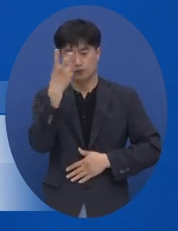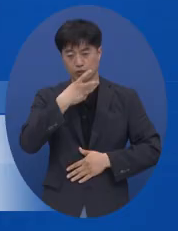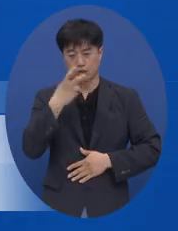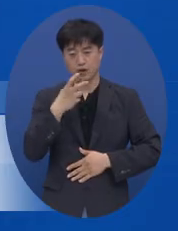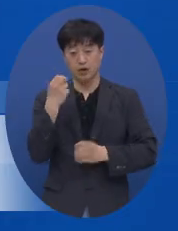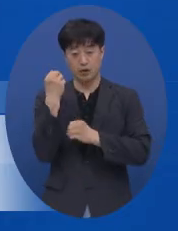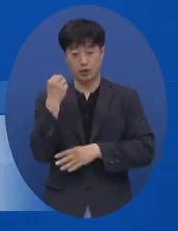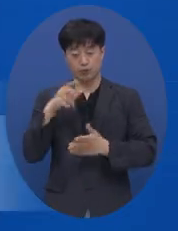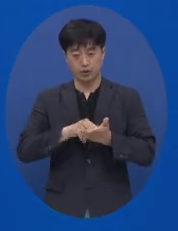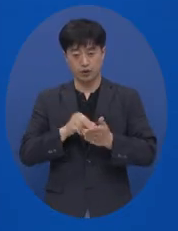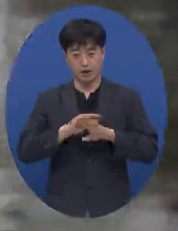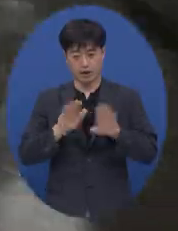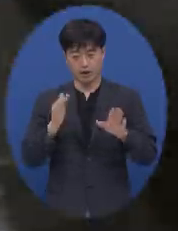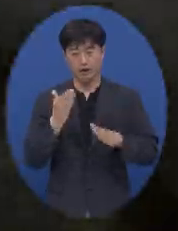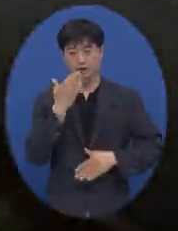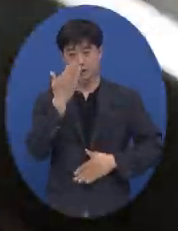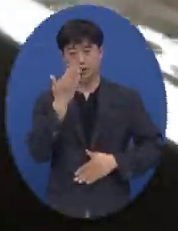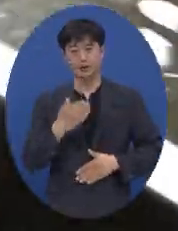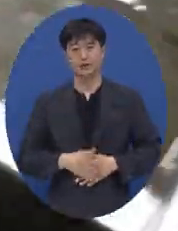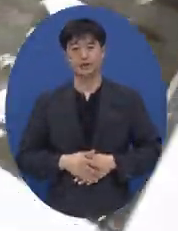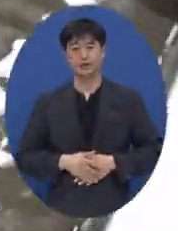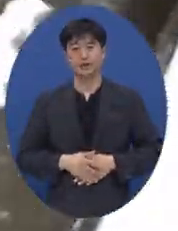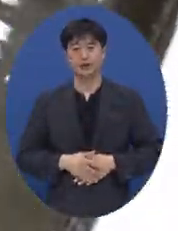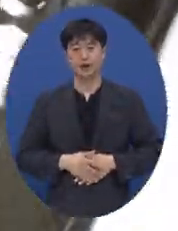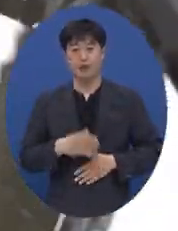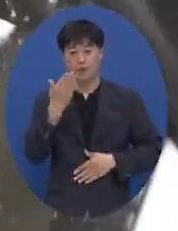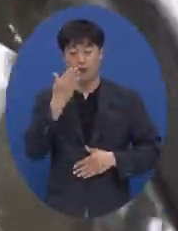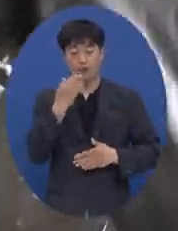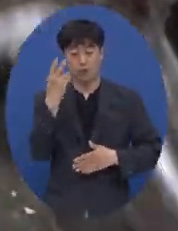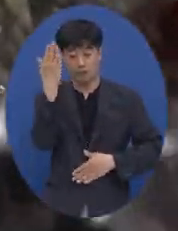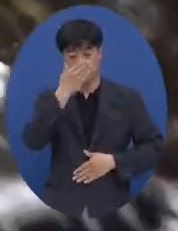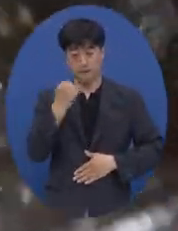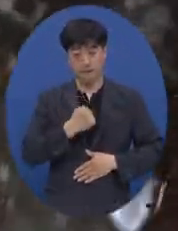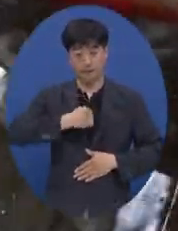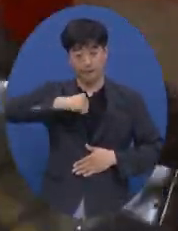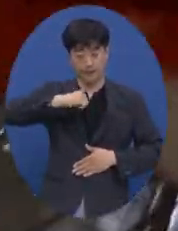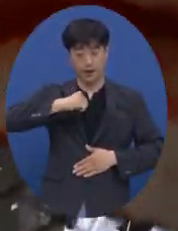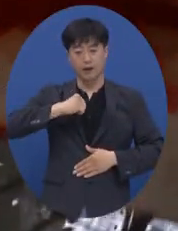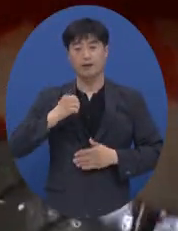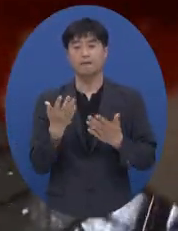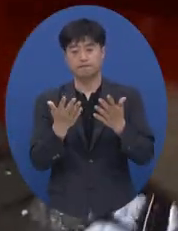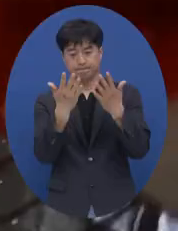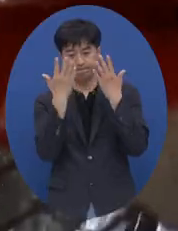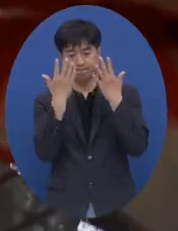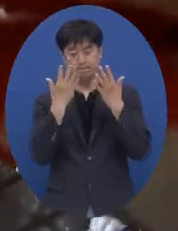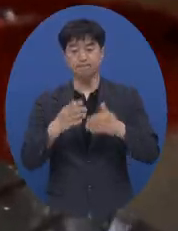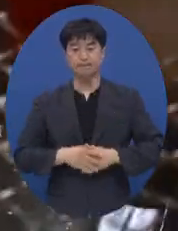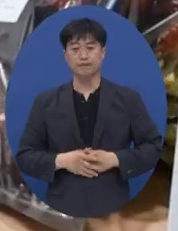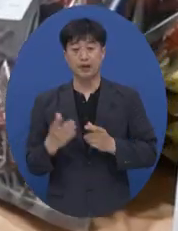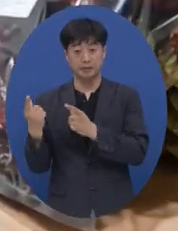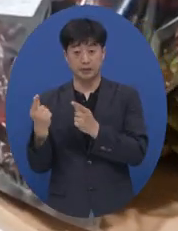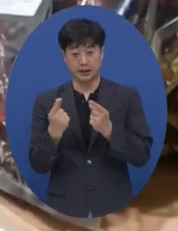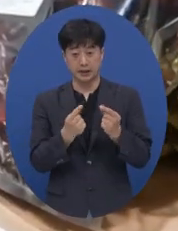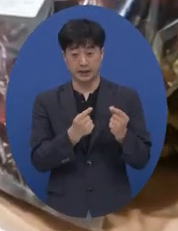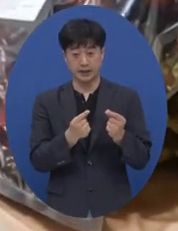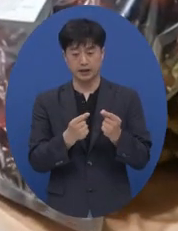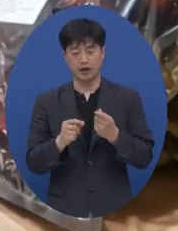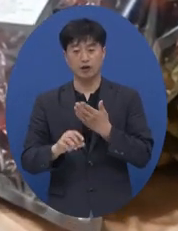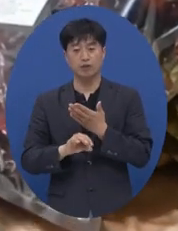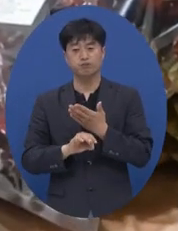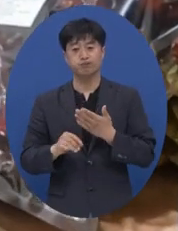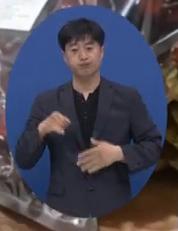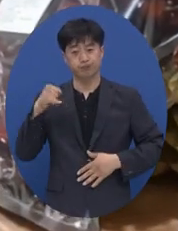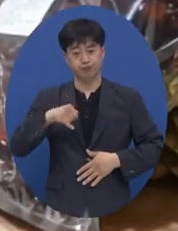문제를 빨리 파헤쳐야 되겠다. 도는 식품위생법 위반 등의 혐의로 적발된 업체는 형사 입건하고 비슷한 수법의 다른